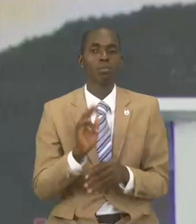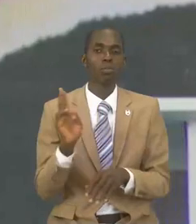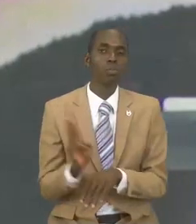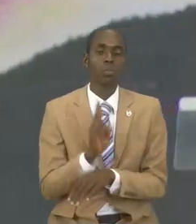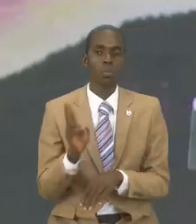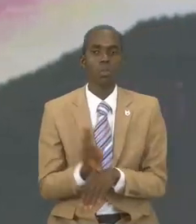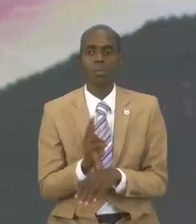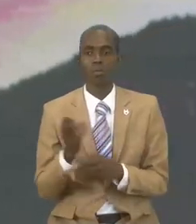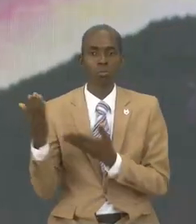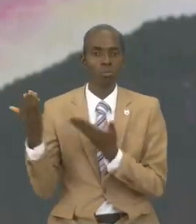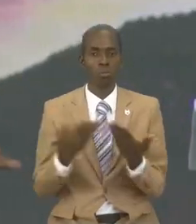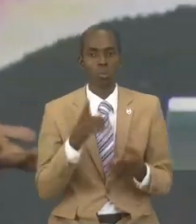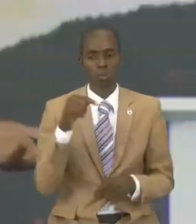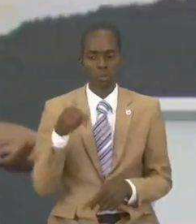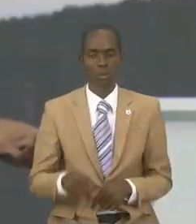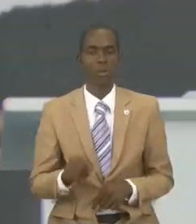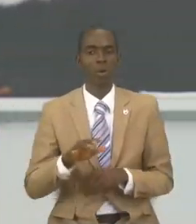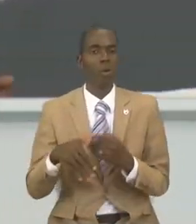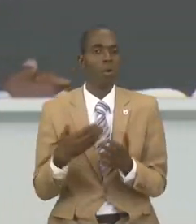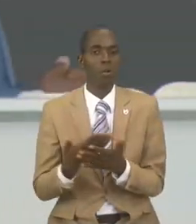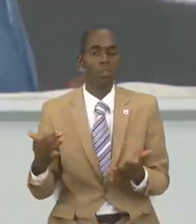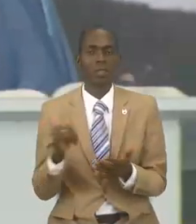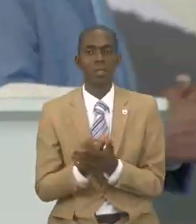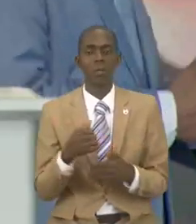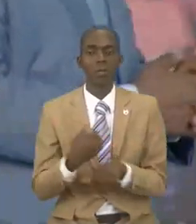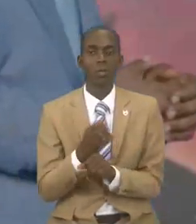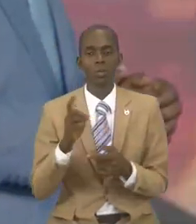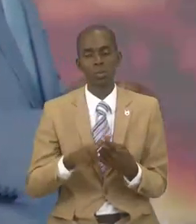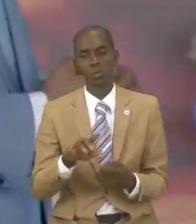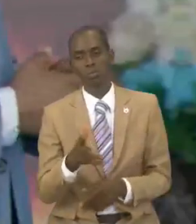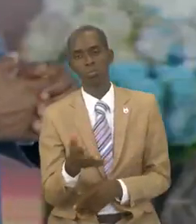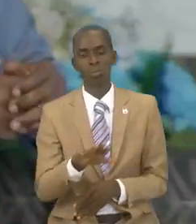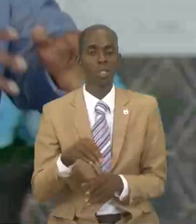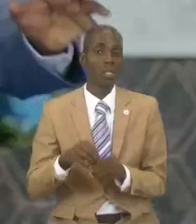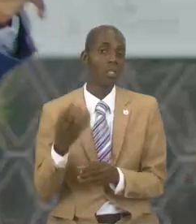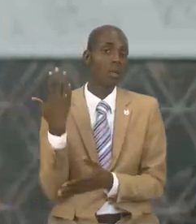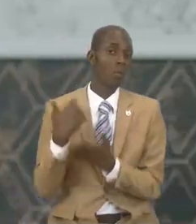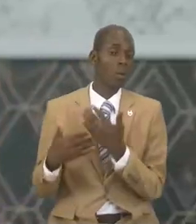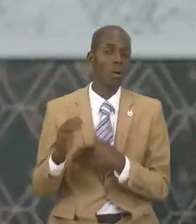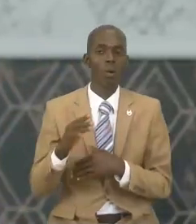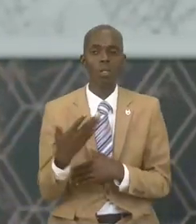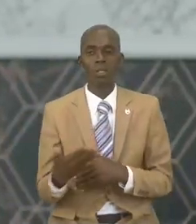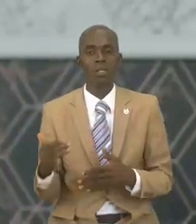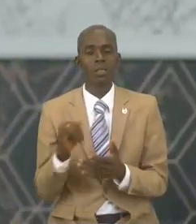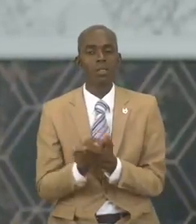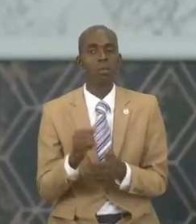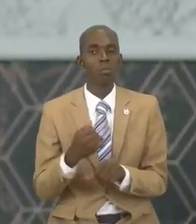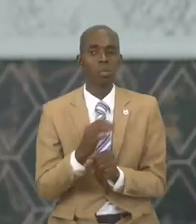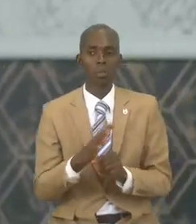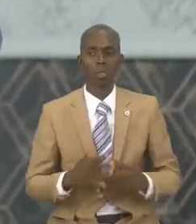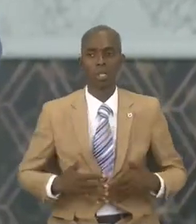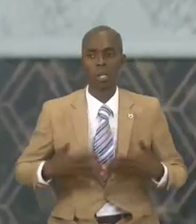vous écrasaient, les choses qui vous faisaient compromettre, les